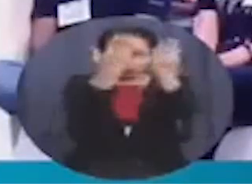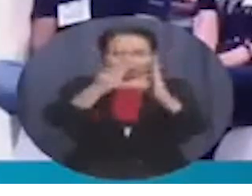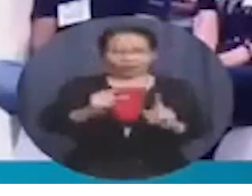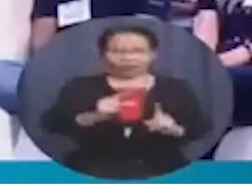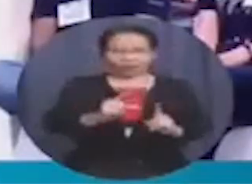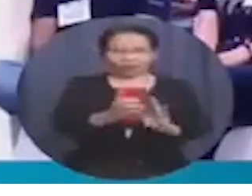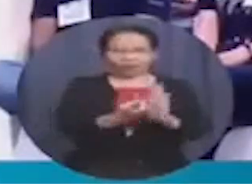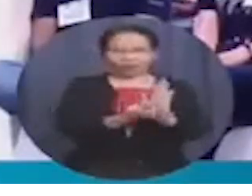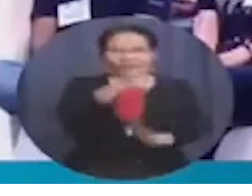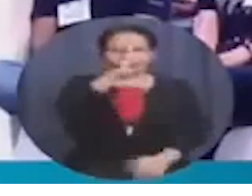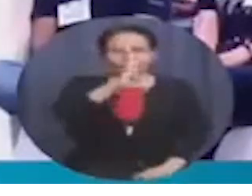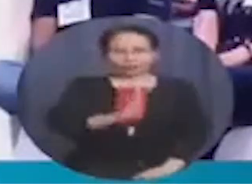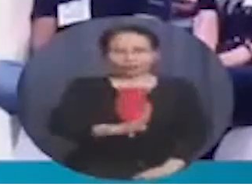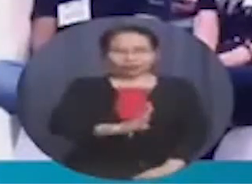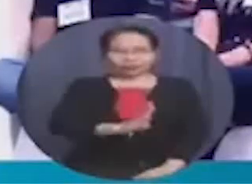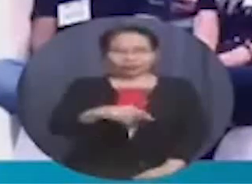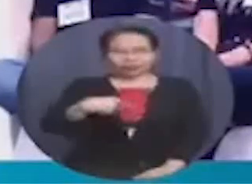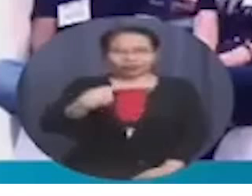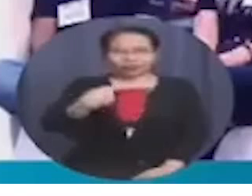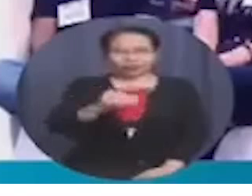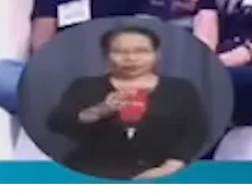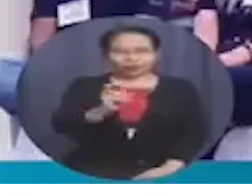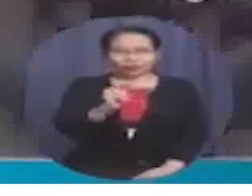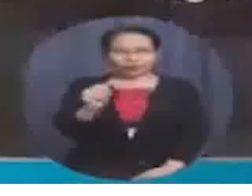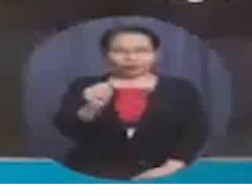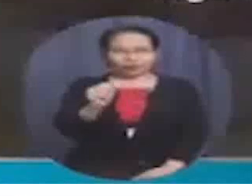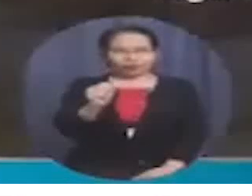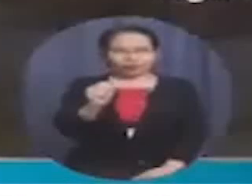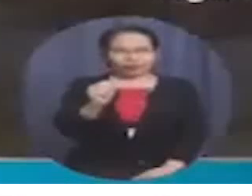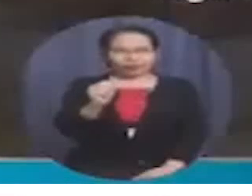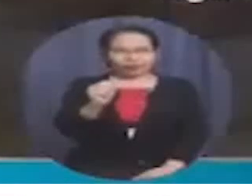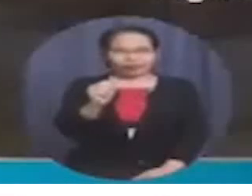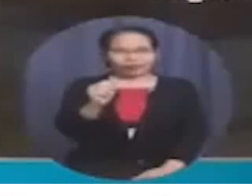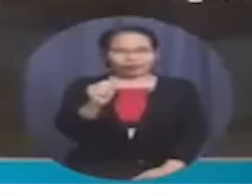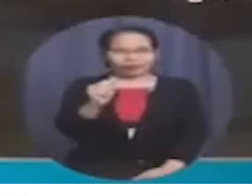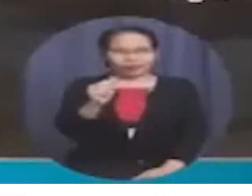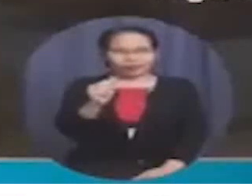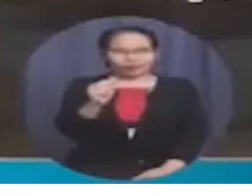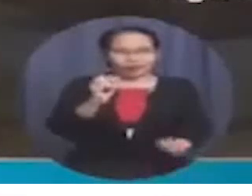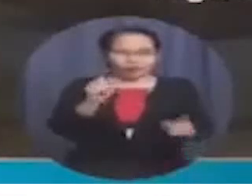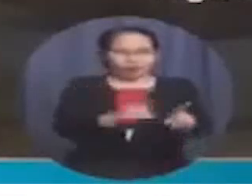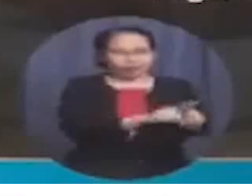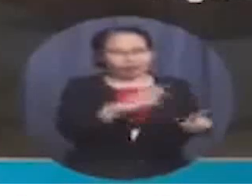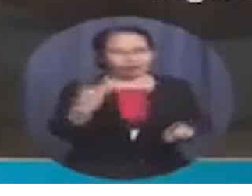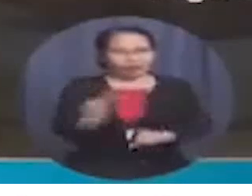Sabi doon sa Cebuano, busa, samtang kita may